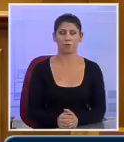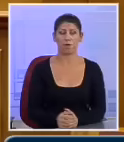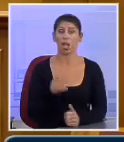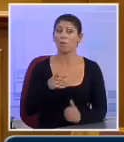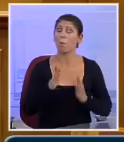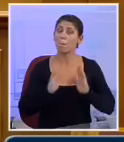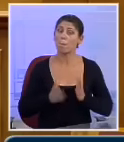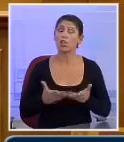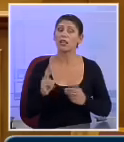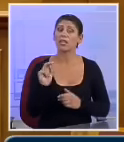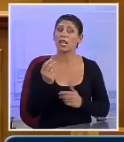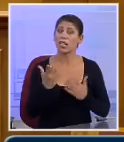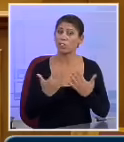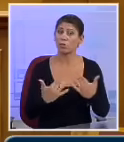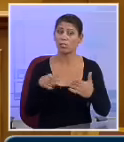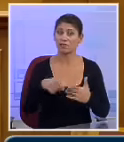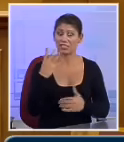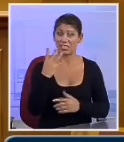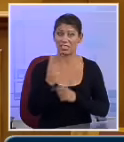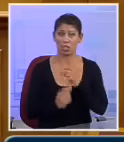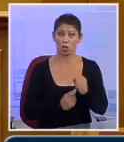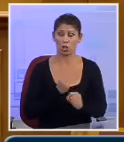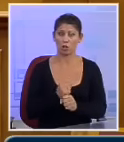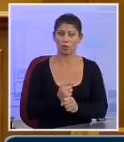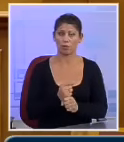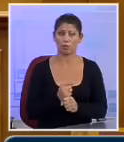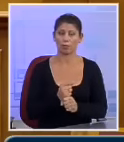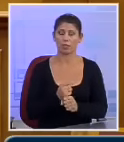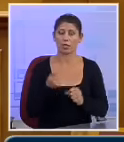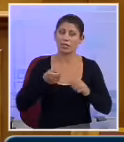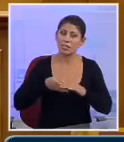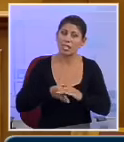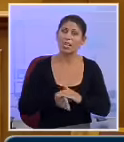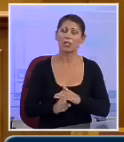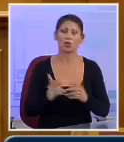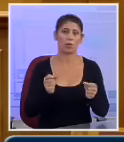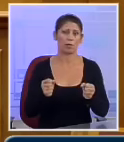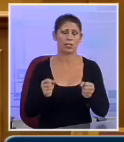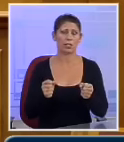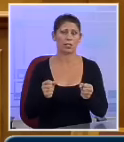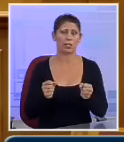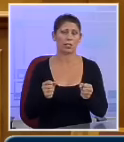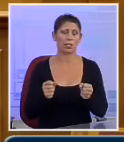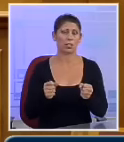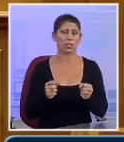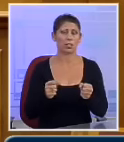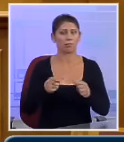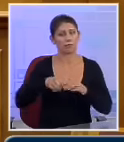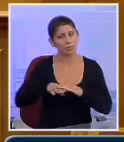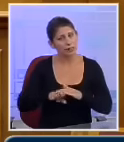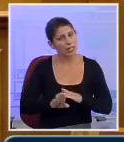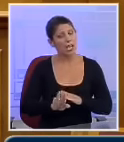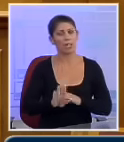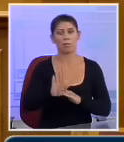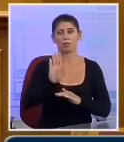Αυτή μπορεί να είναι η Βουλή και θα είναι αυτή η τετραετία της εξόδου από την κρίση και της ανάκαμψης της οικονομίας.